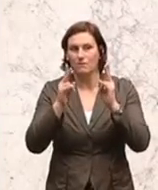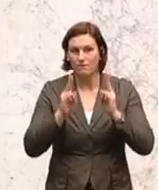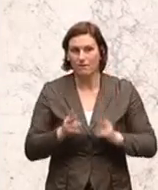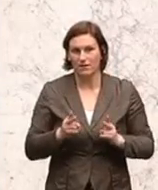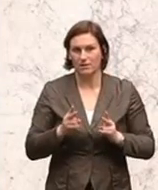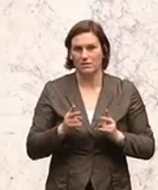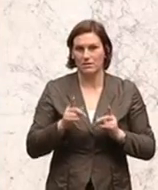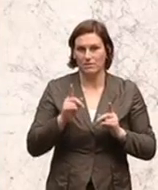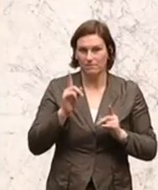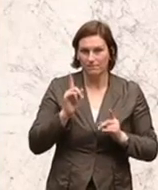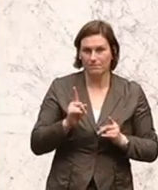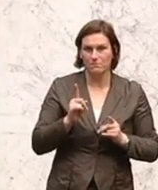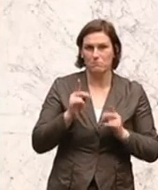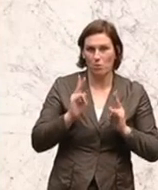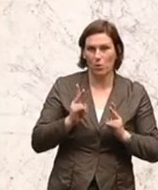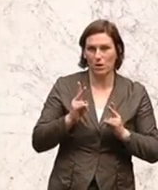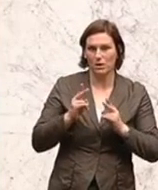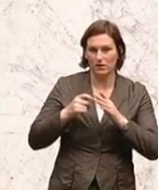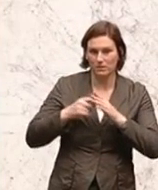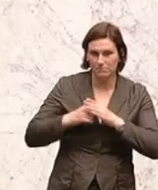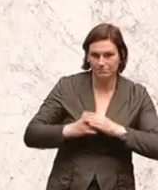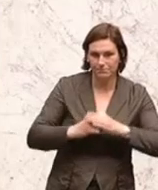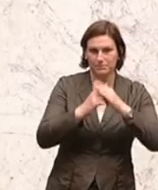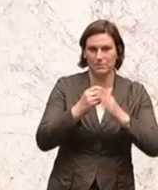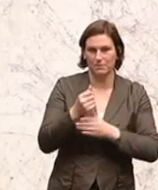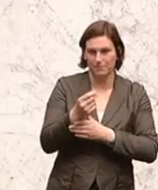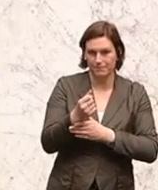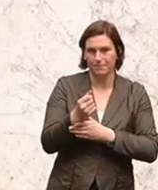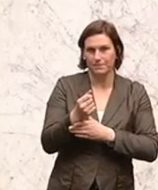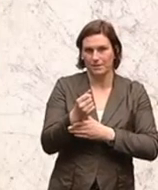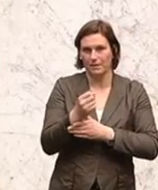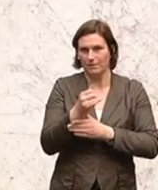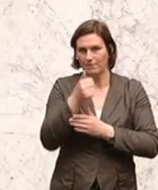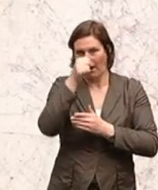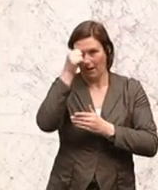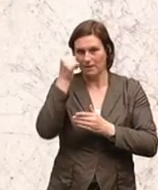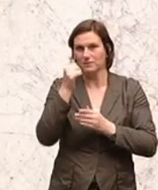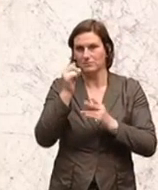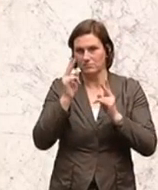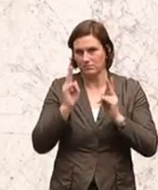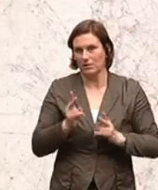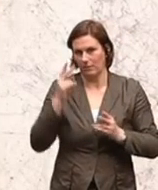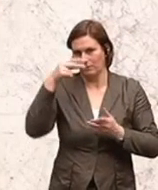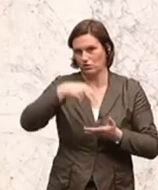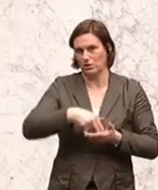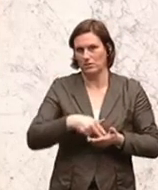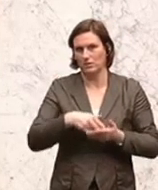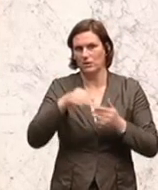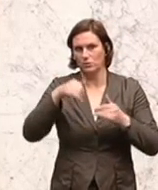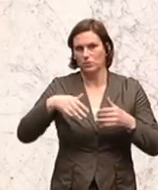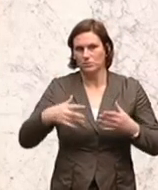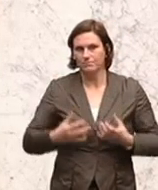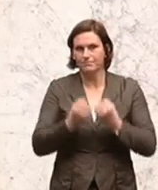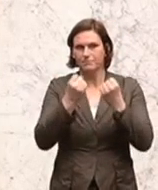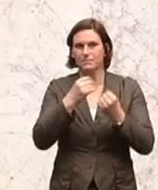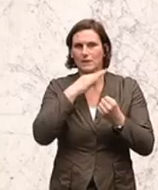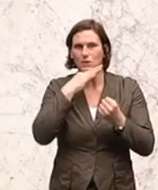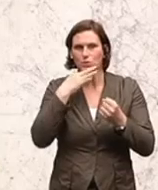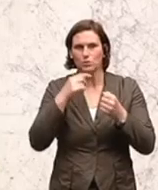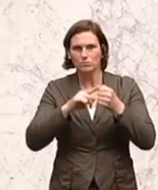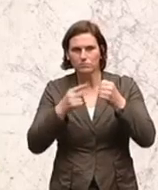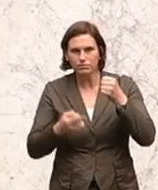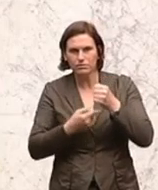inhaltliche Ausrichtung. Mir eigentlich bin neu im Kulturausschuss ein bisschen erstaunt, auch dass das zu einem so späten Zeitpunkt noch immer